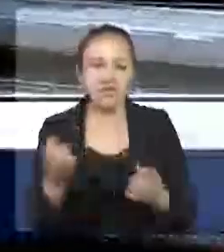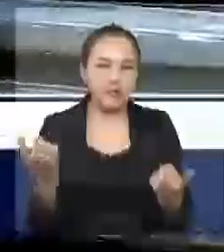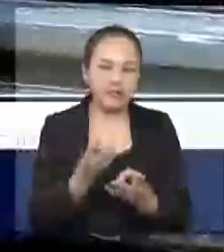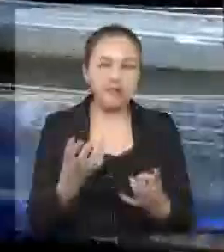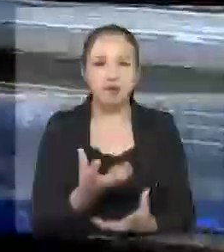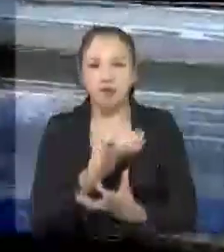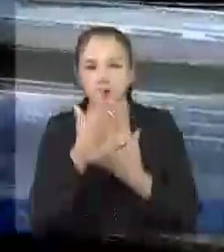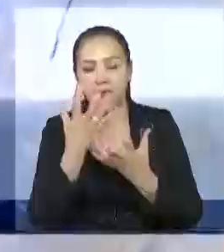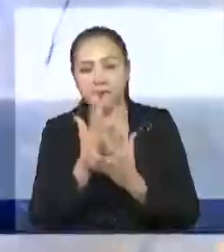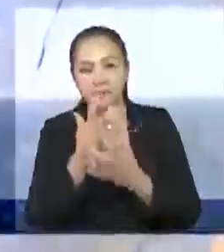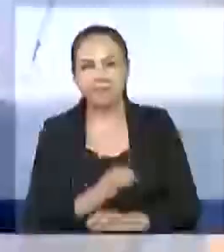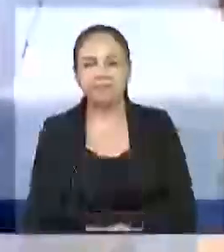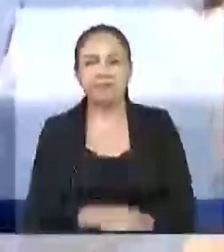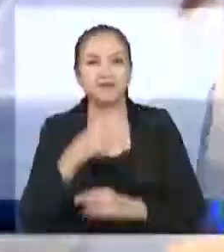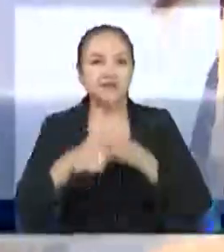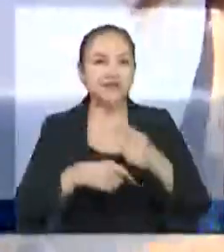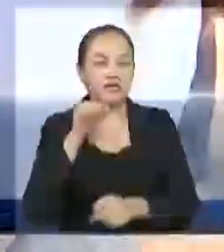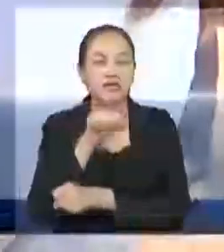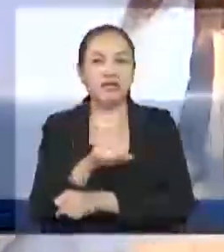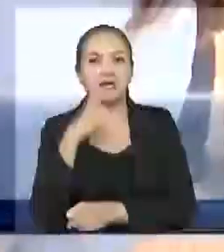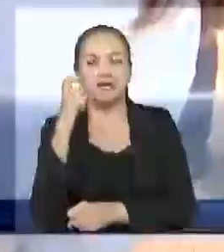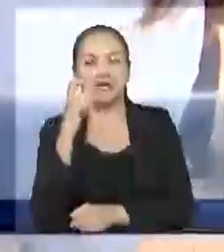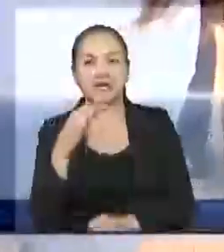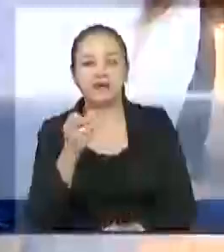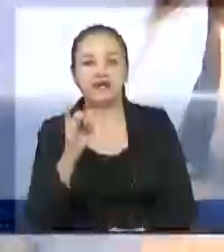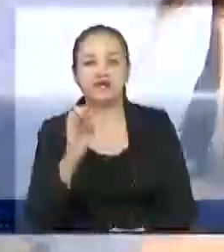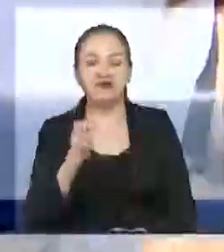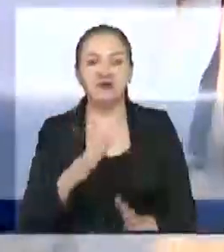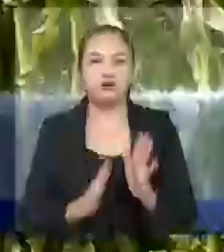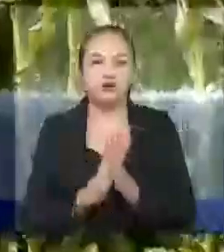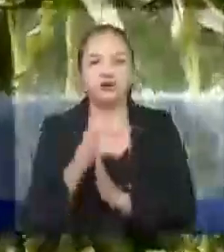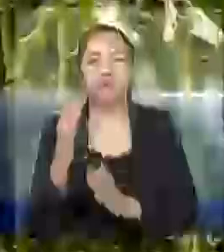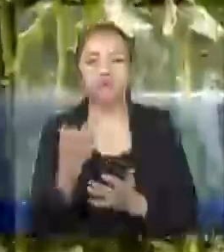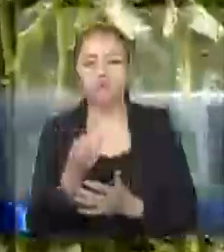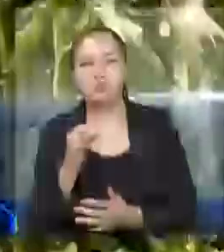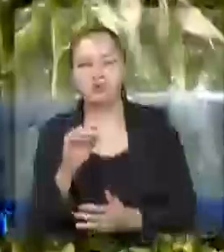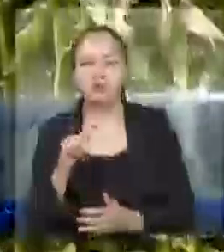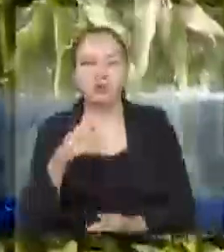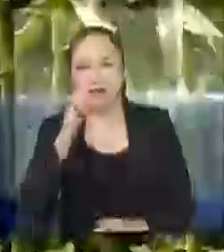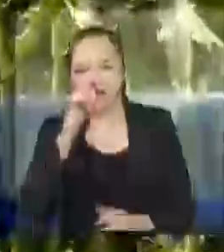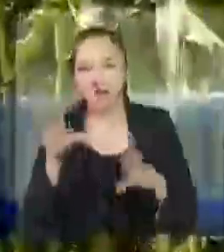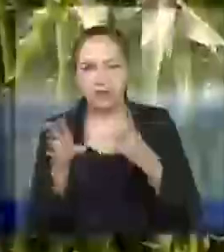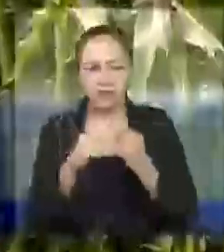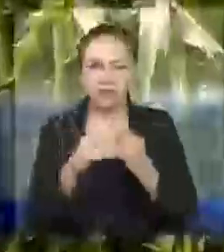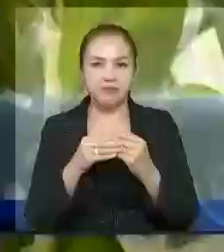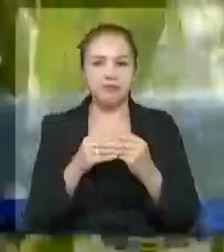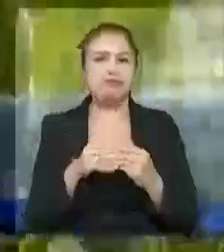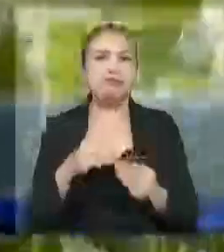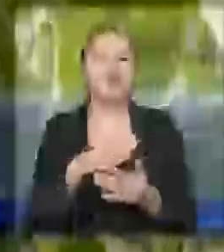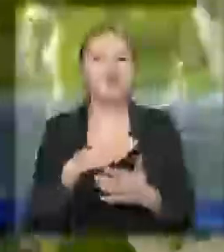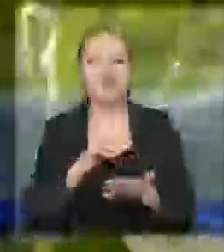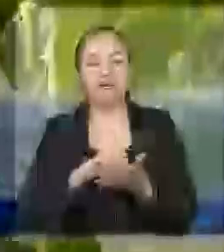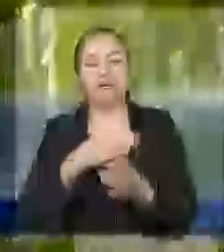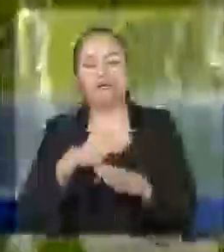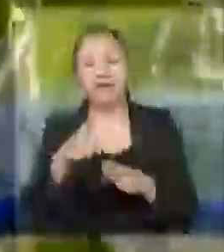необходимый температурный режим. Следующая остановка – хозяйство Самалабаевой, которое выращивает кукурузу. Вместе с супругом Алибеком Бакбергеновым она оформила